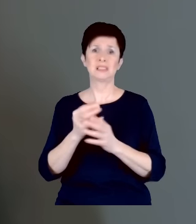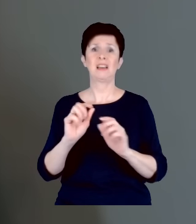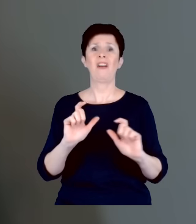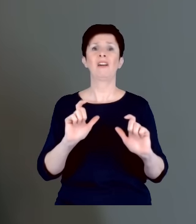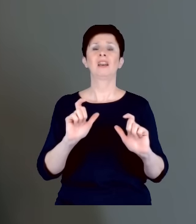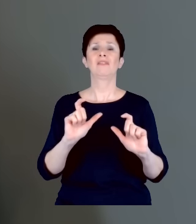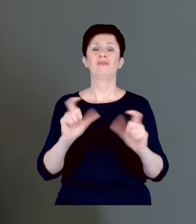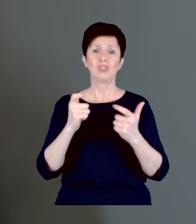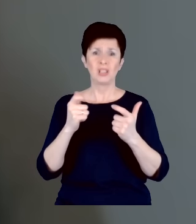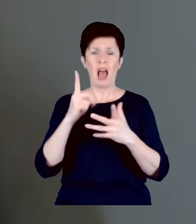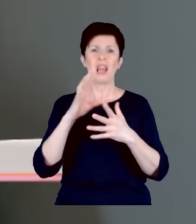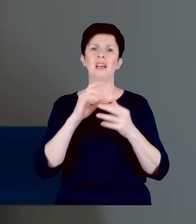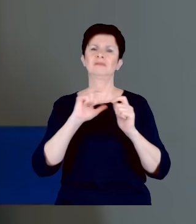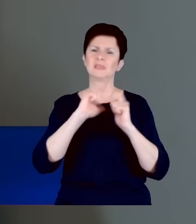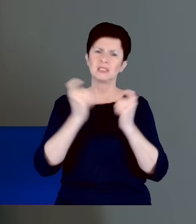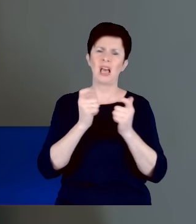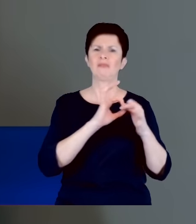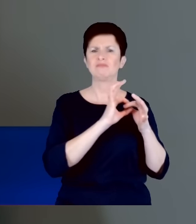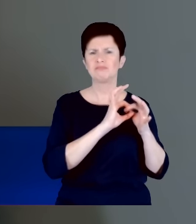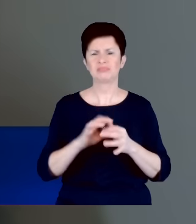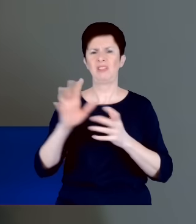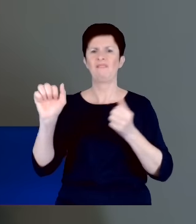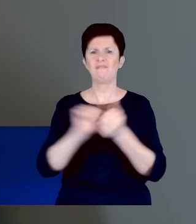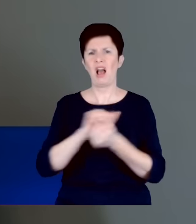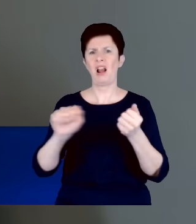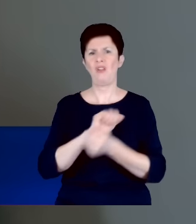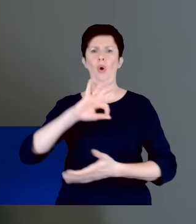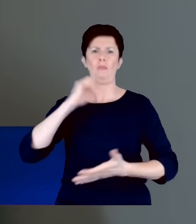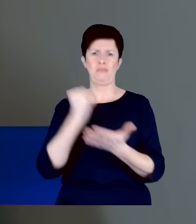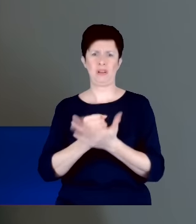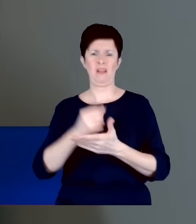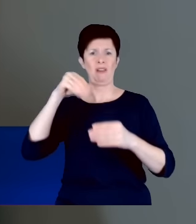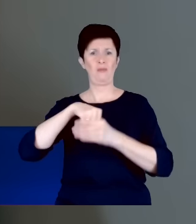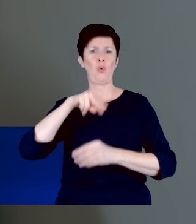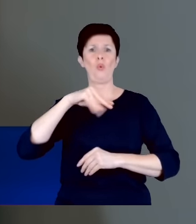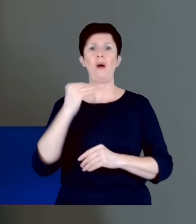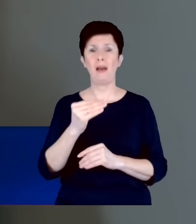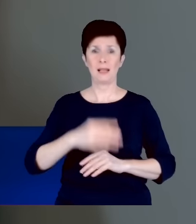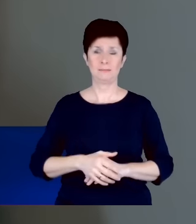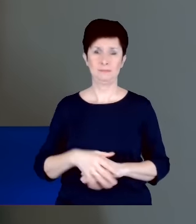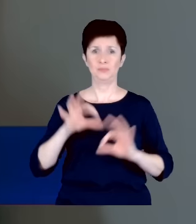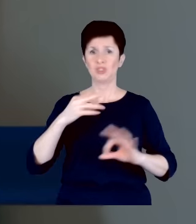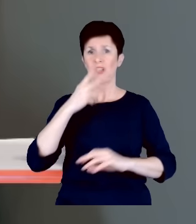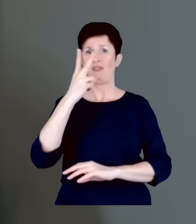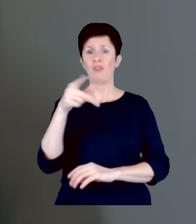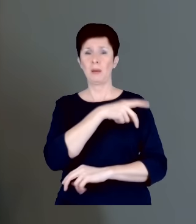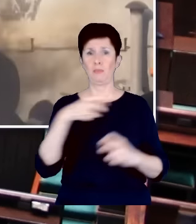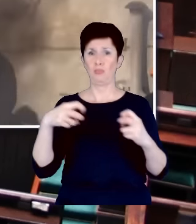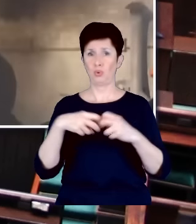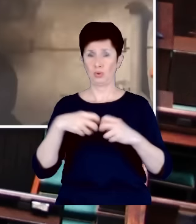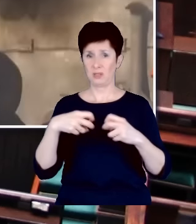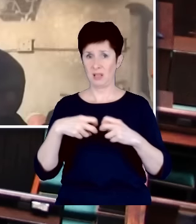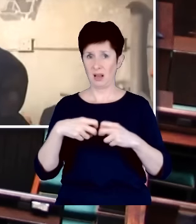walki rolników o prawa w Unii Europejskiej. I to, co widzieliśmy dzisiaj w Brukseli, jest właśnie kolejnym